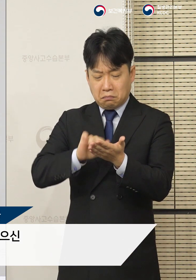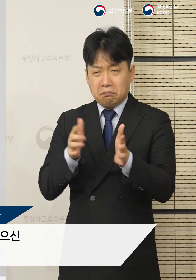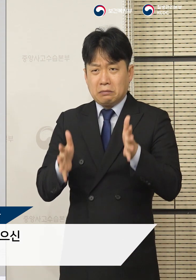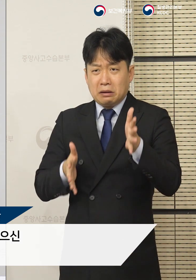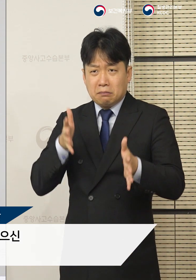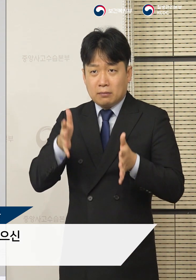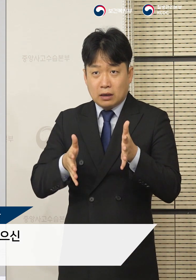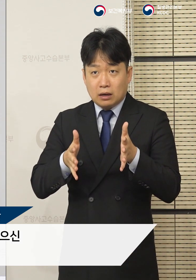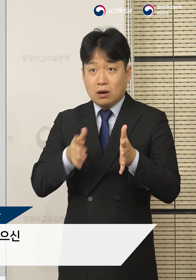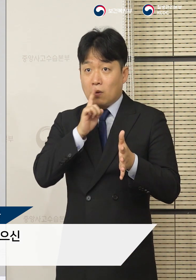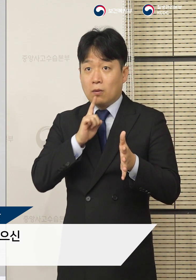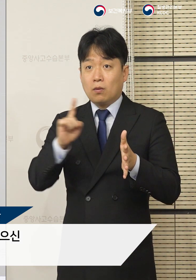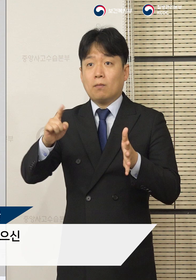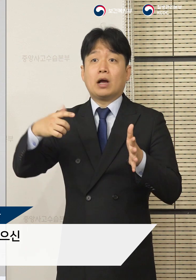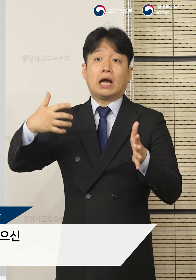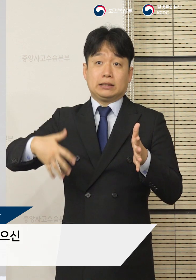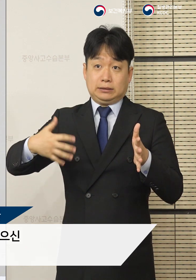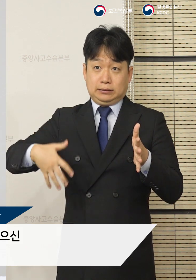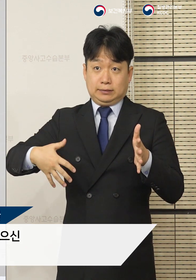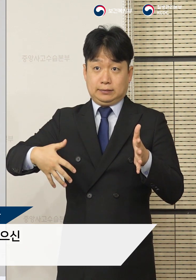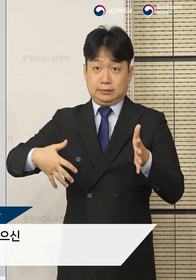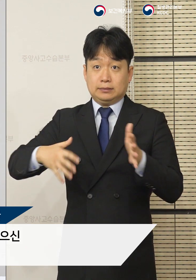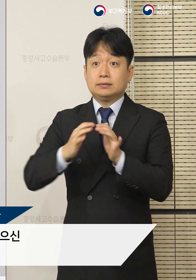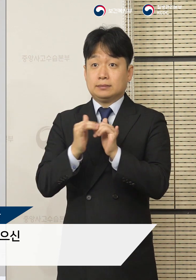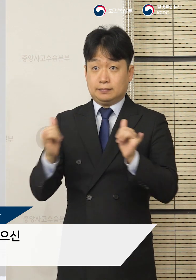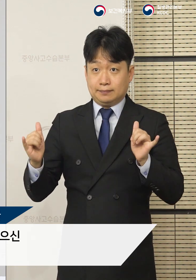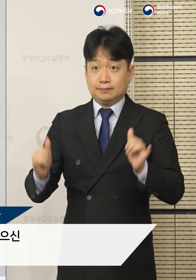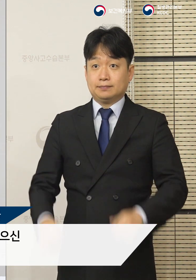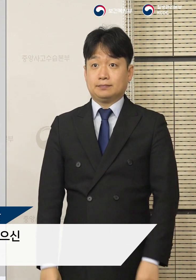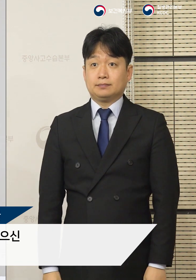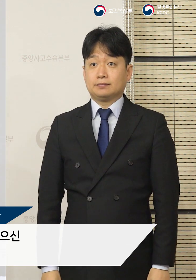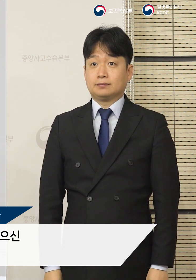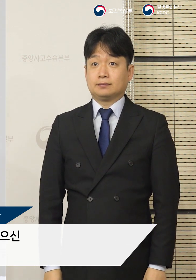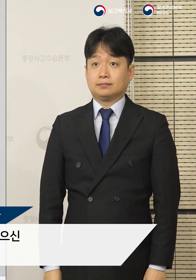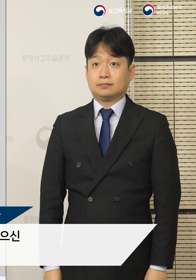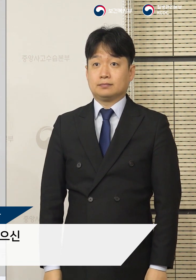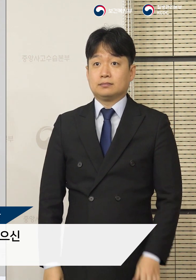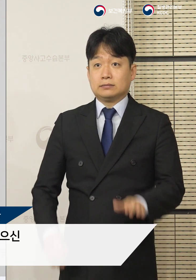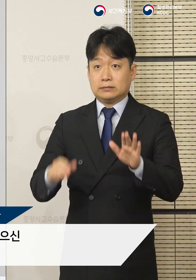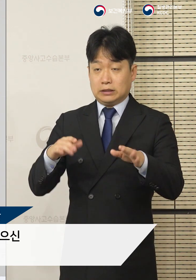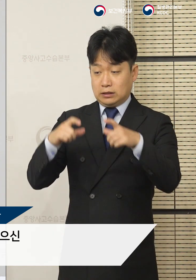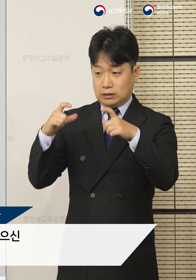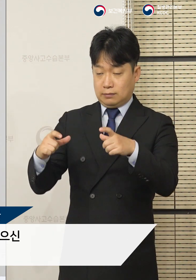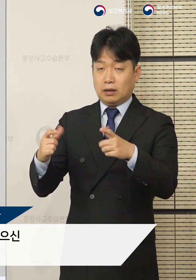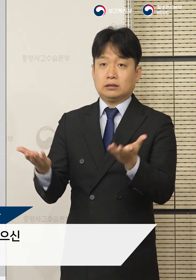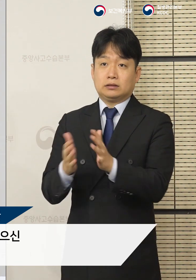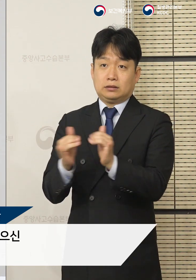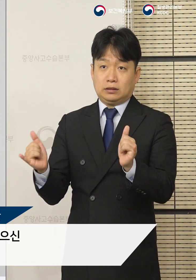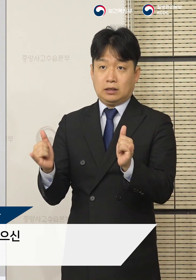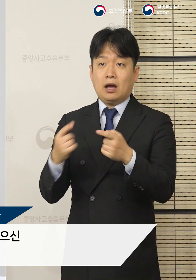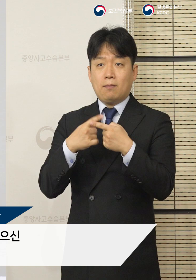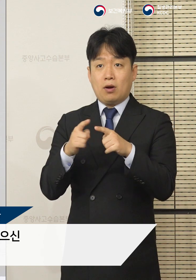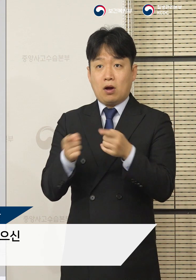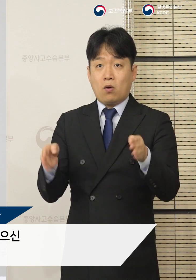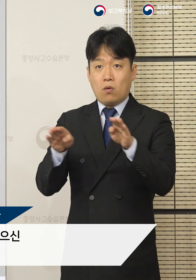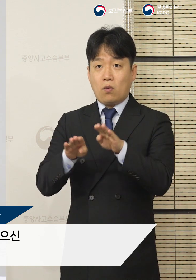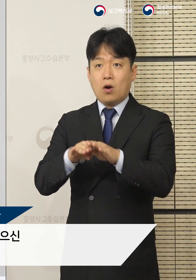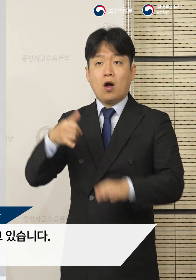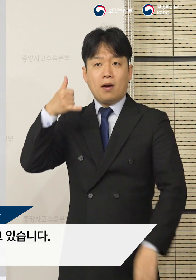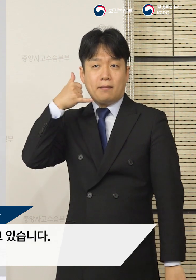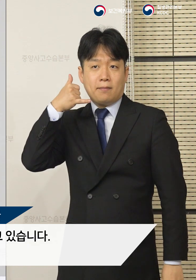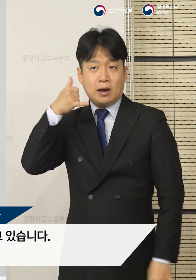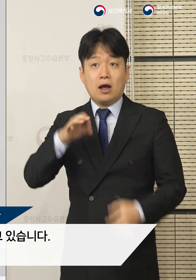활용하지 못하거나 자가진단 결과를 입력하지 않으신 분들께 대해서는 현재 지방자치단체와 심평원